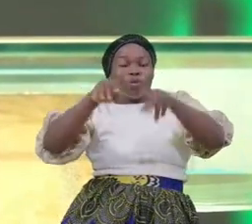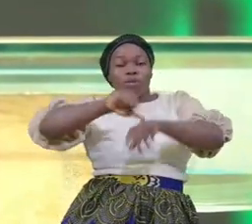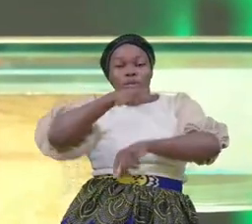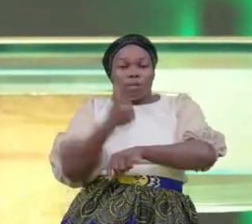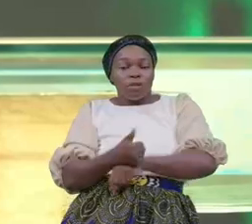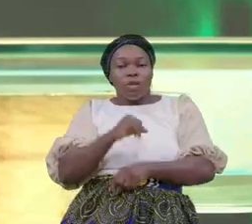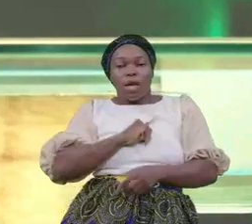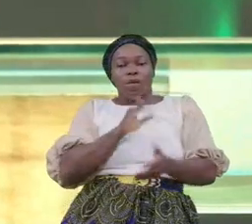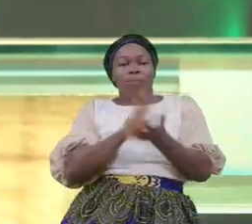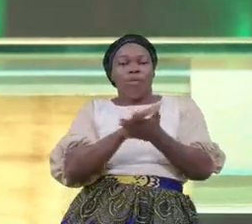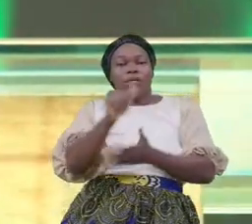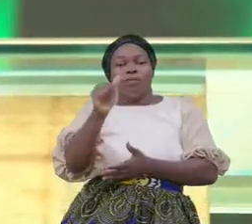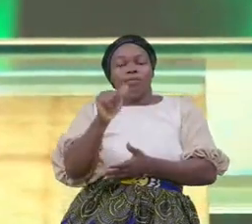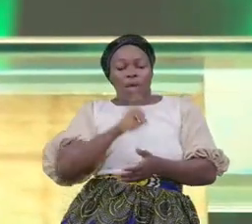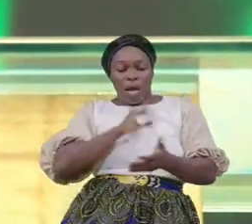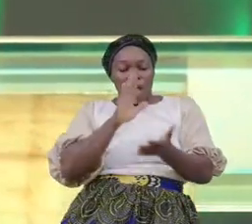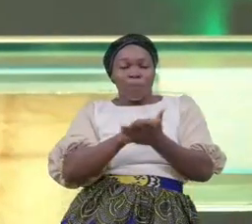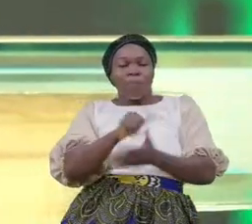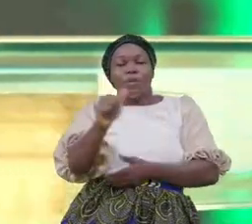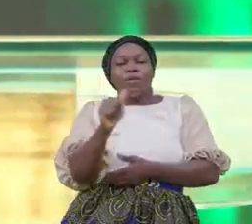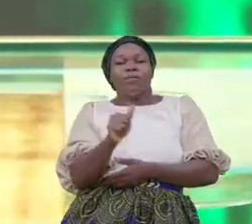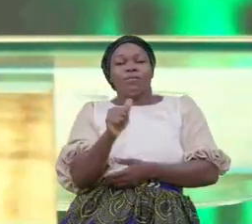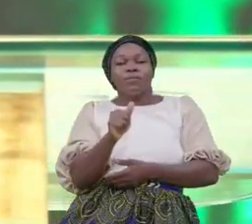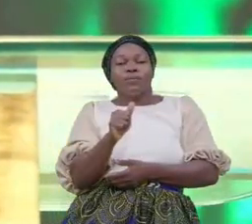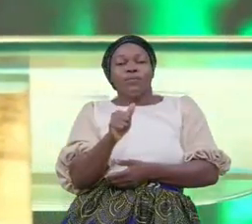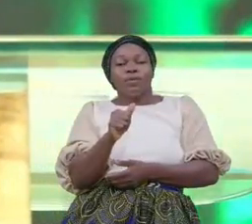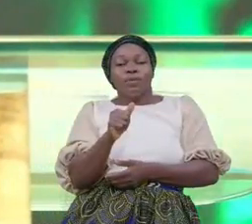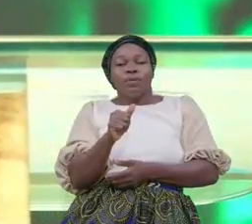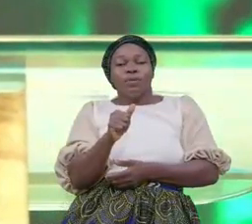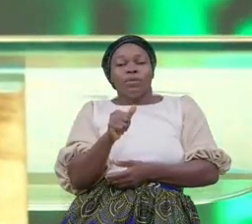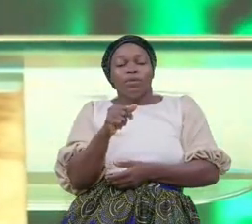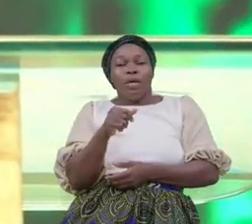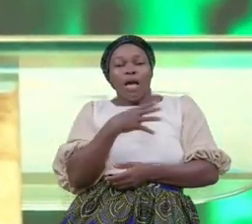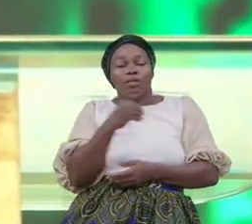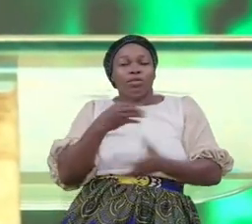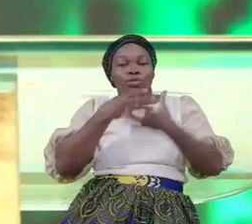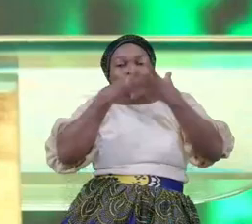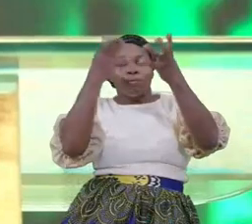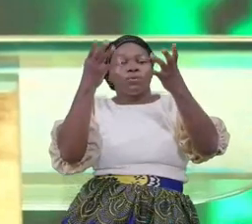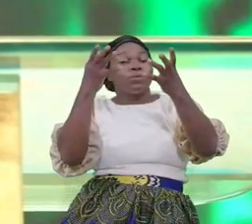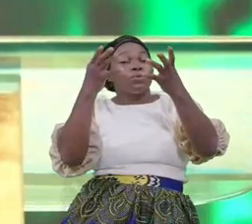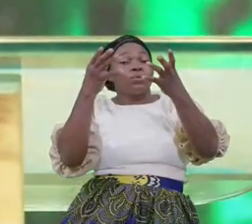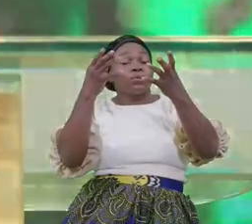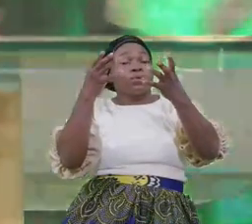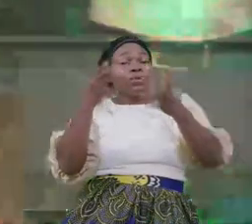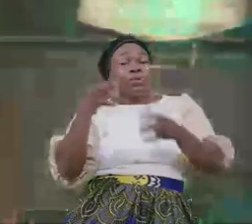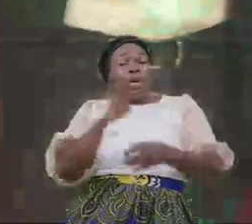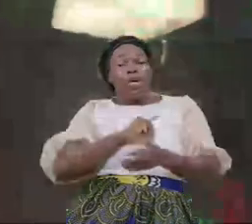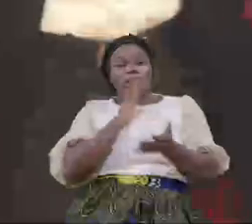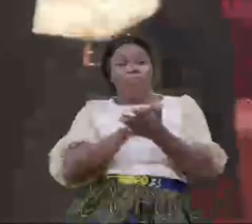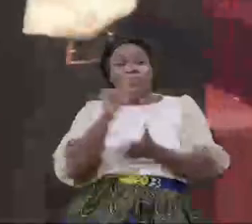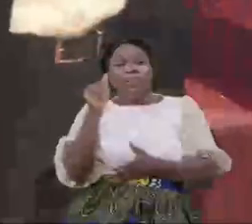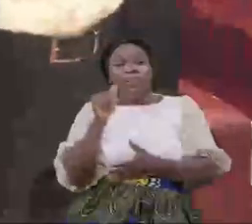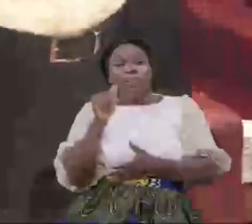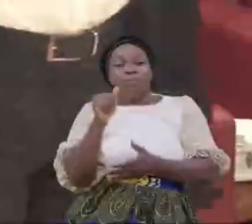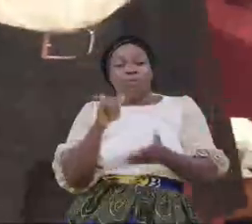crois. Je crois. C'est pourquoi je crie. Je crois. C'est